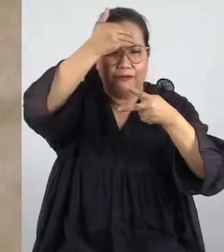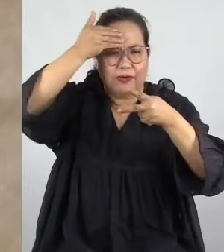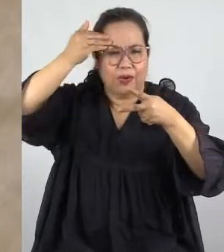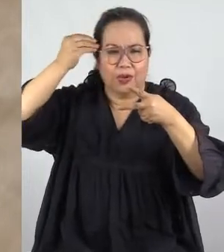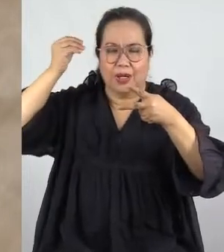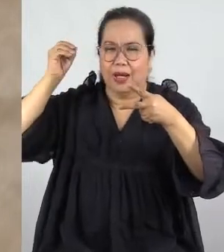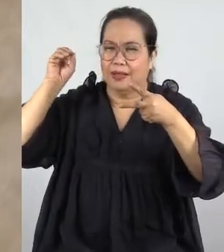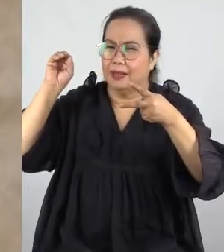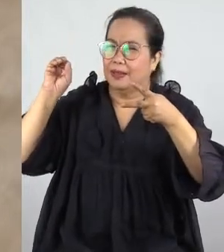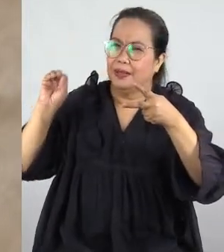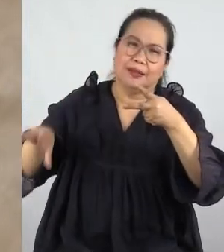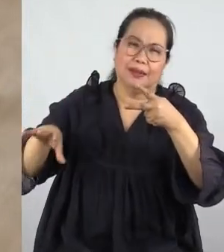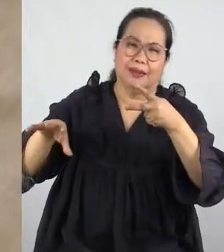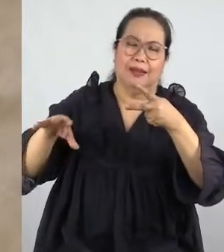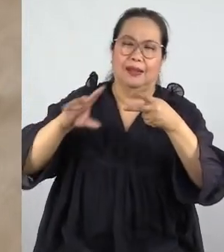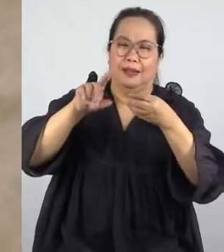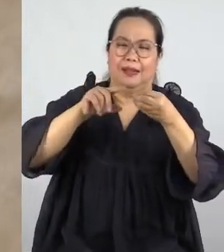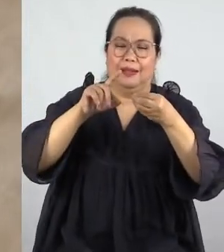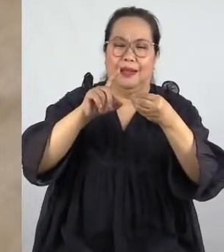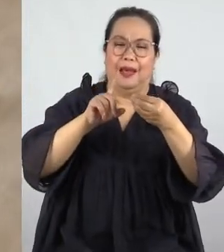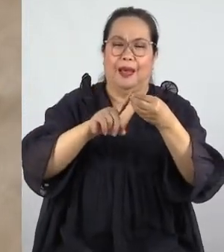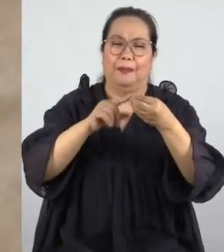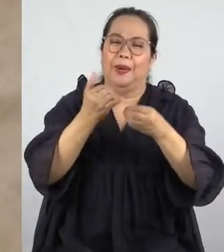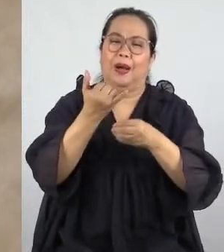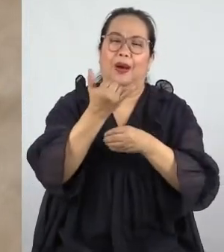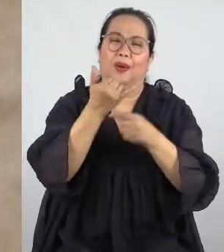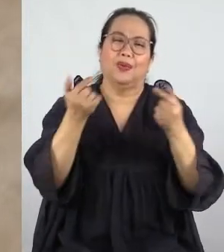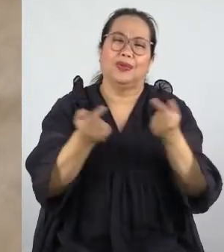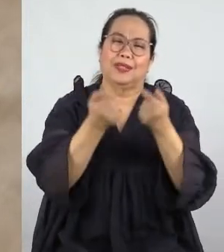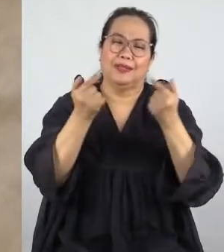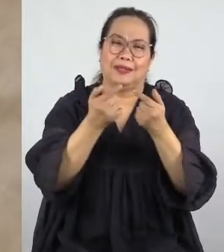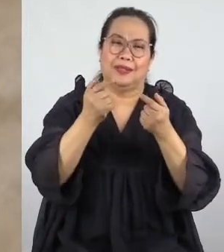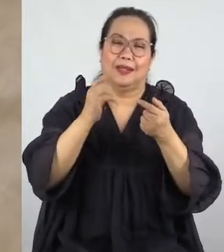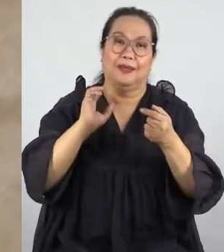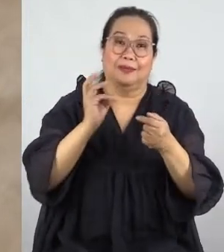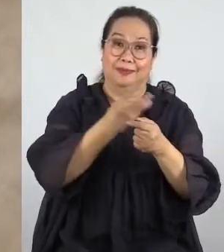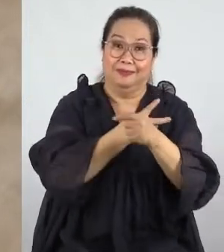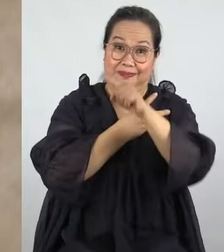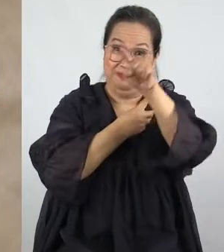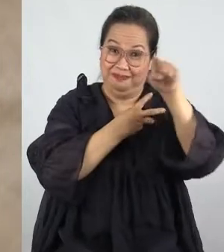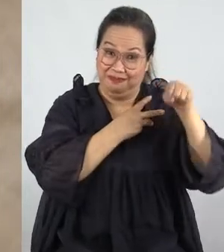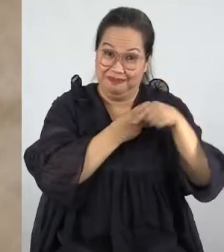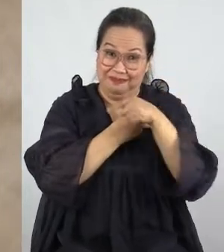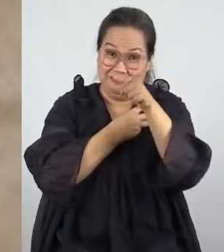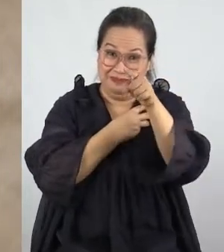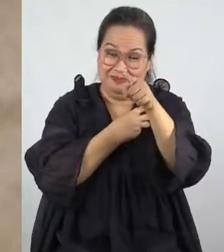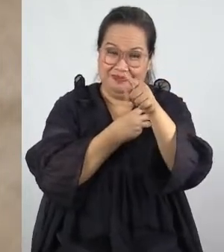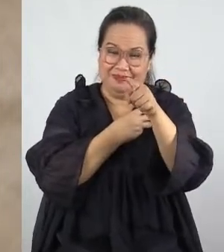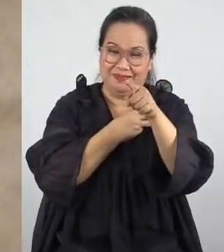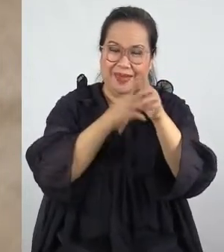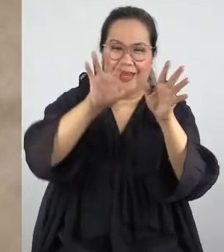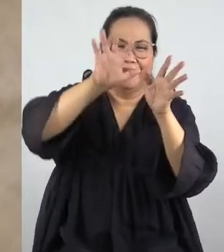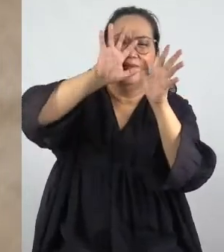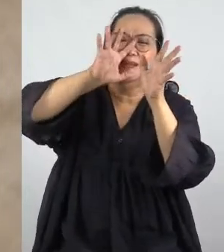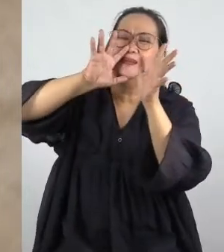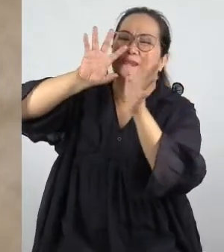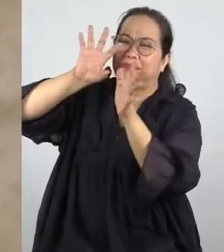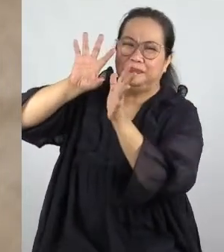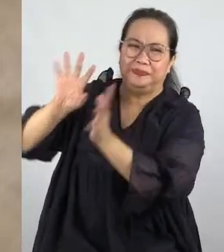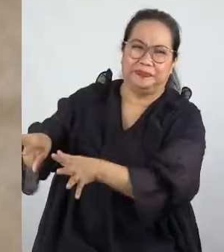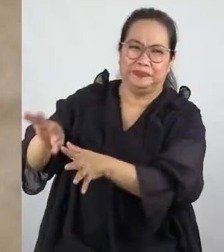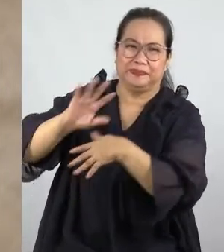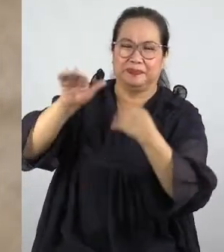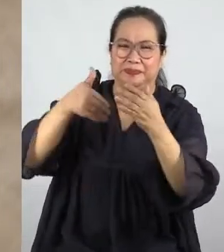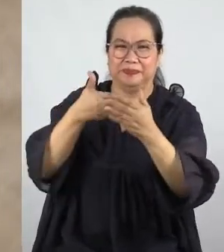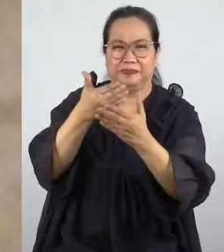Nagpapatuloy in verse 1 ng Hebrews 12. Let us also lay aside